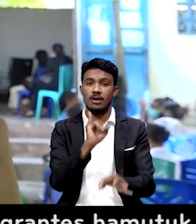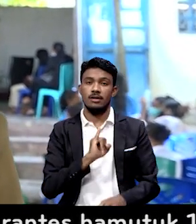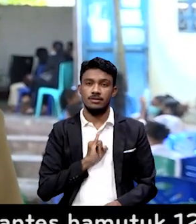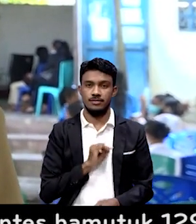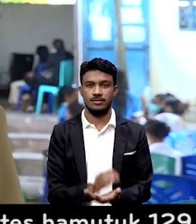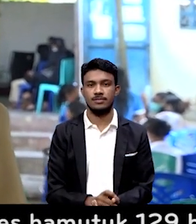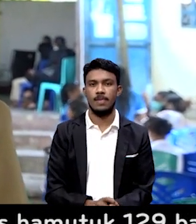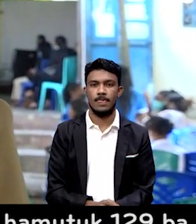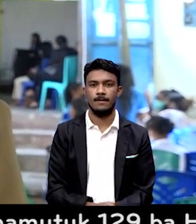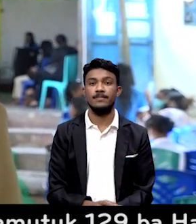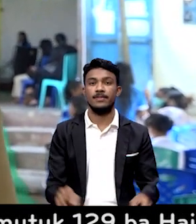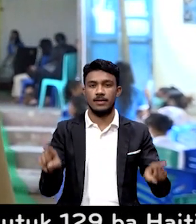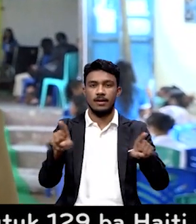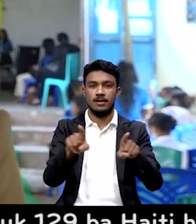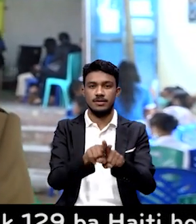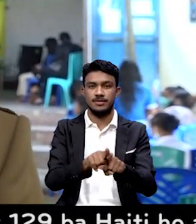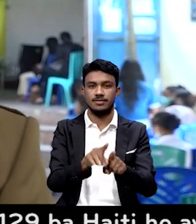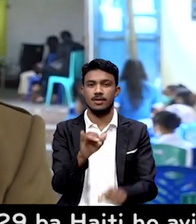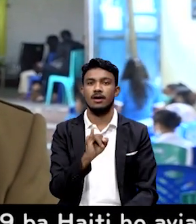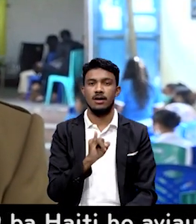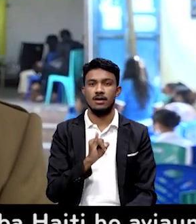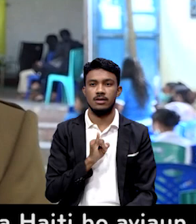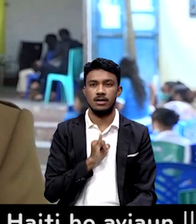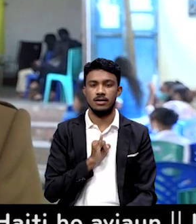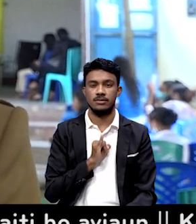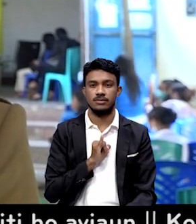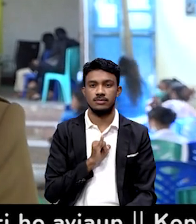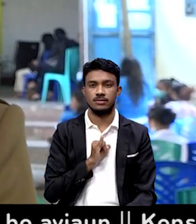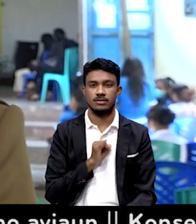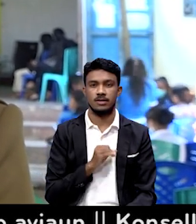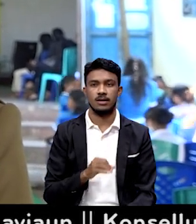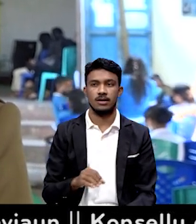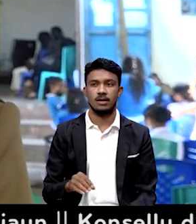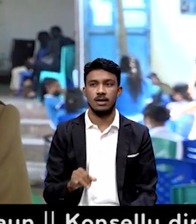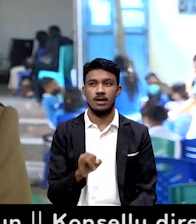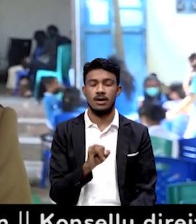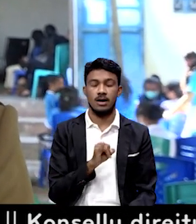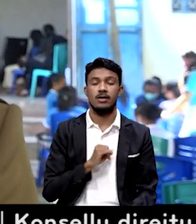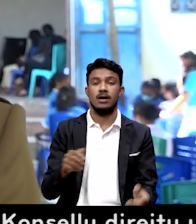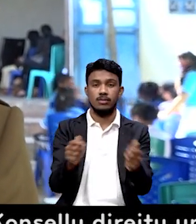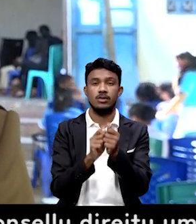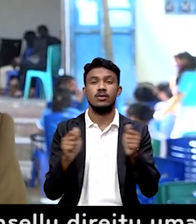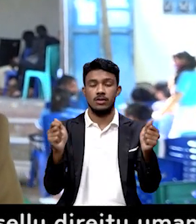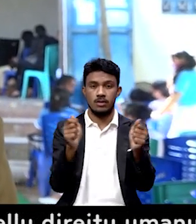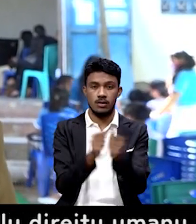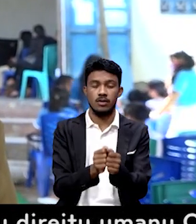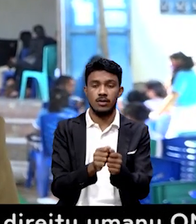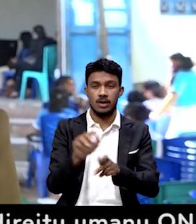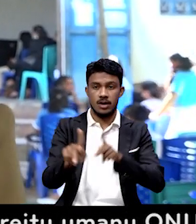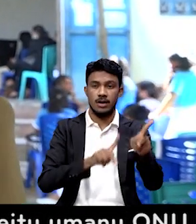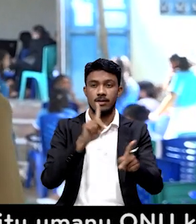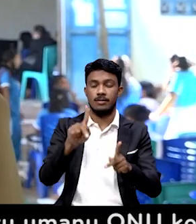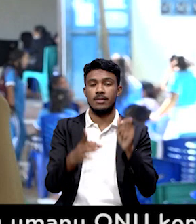Portanto au pate na ia au ane samutu dei to povu kia, povu